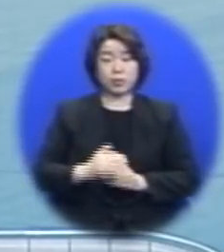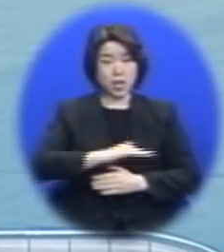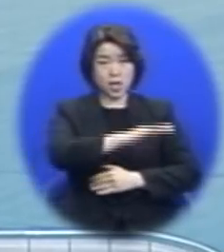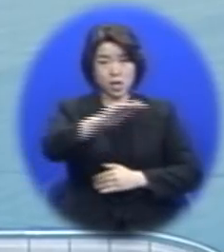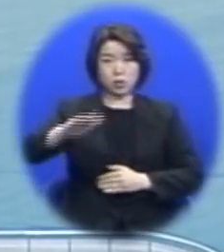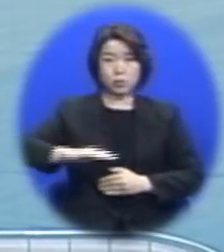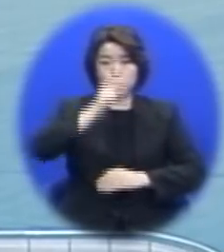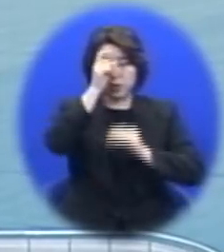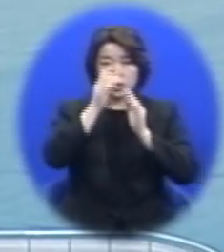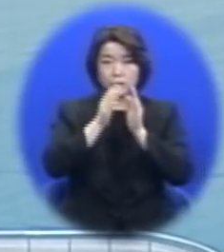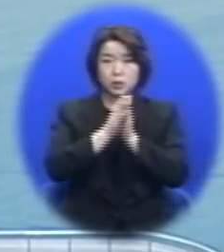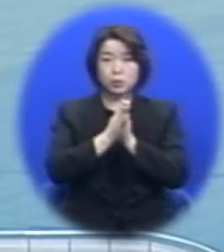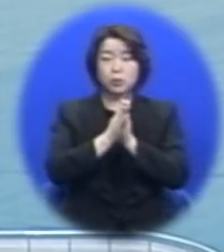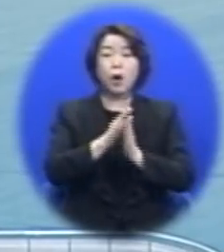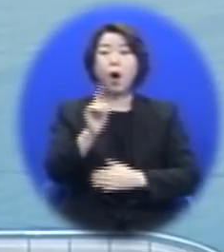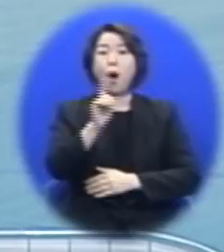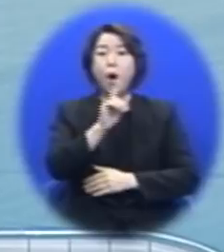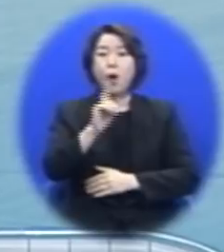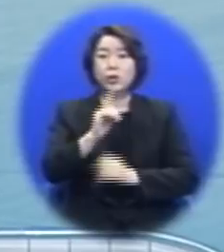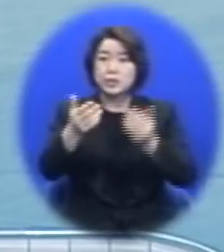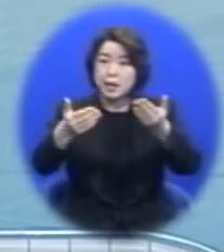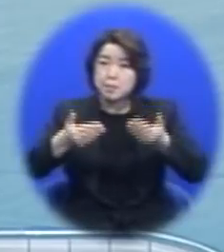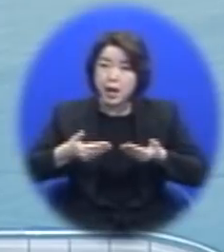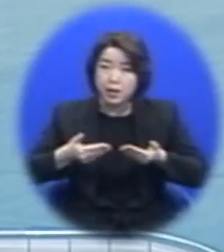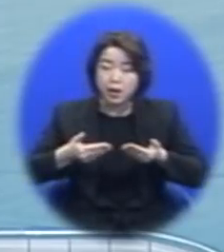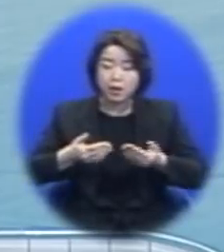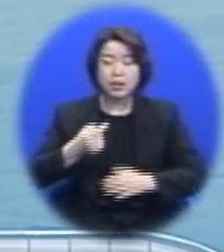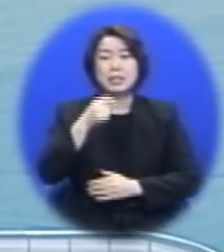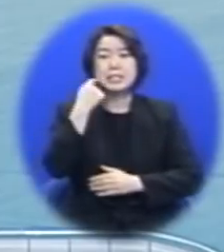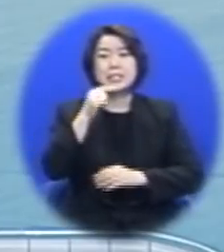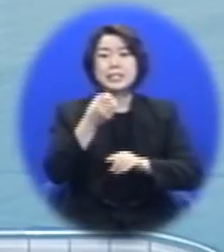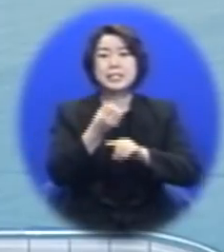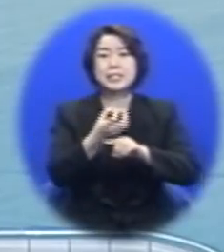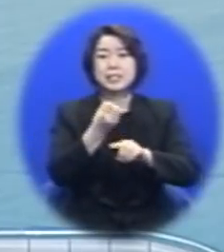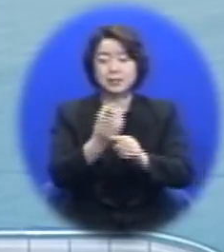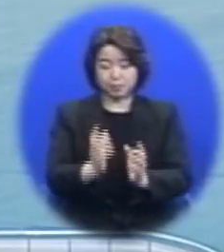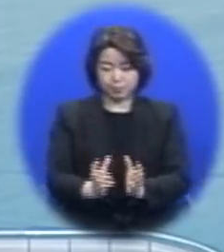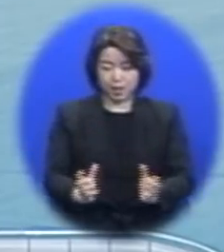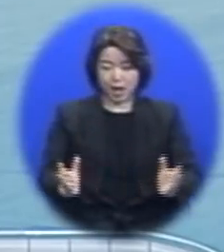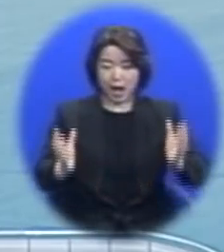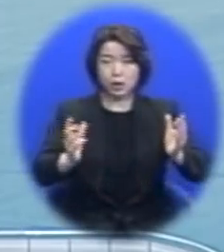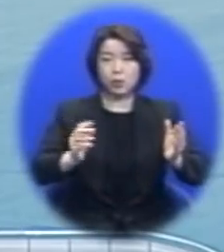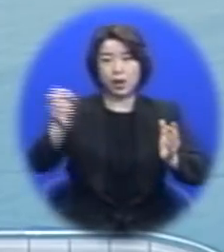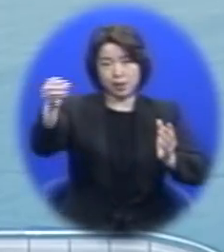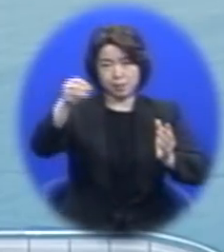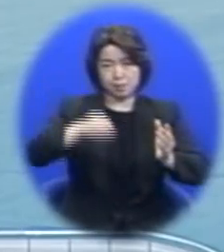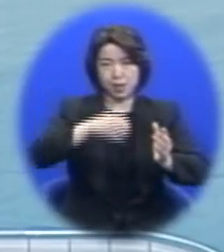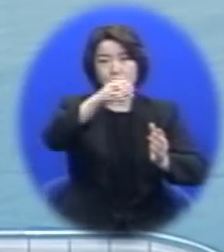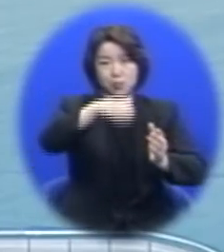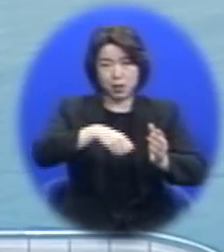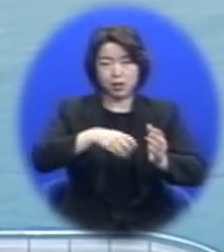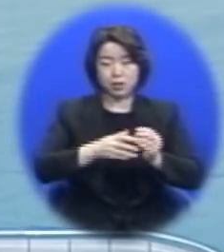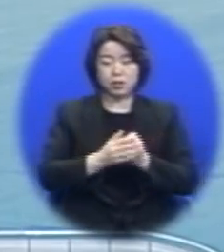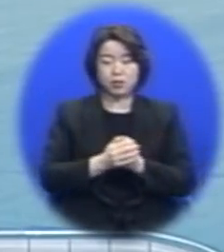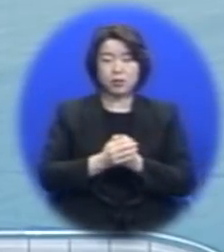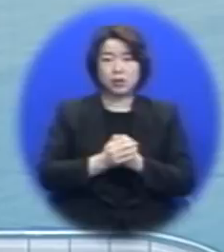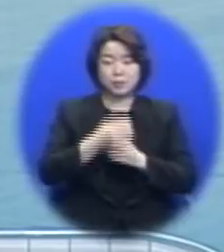우리의 기도를 어디다 받았냐면 금향아리에 받았다고 그랬어요. 여러분, 쓰레기는 쓰레기통에